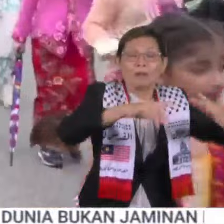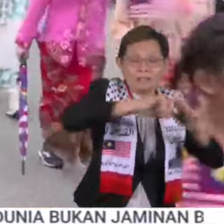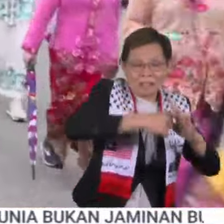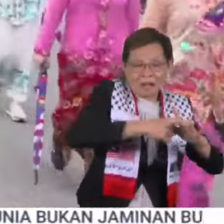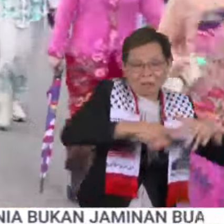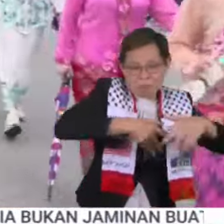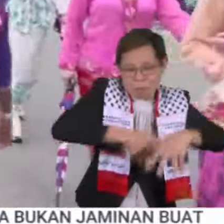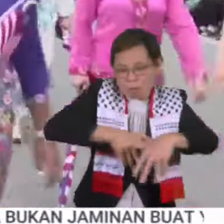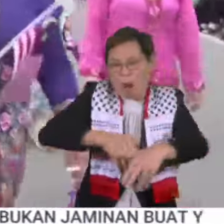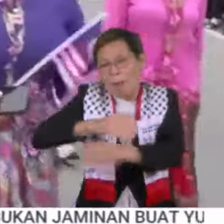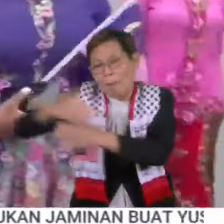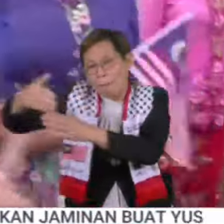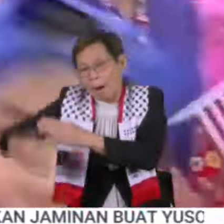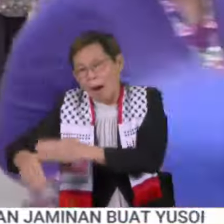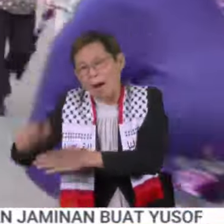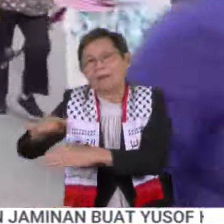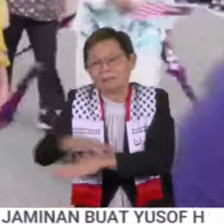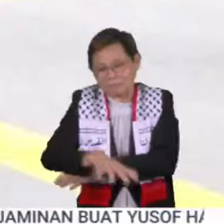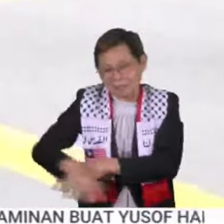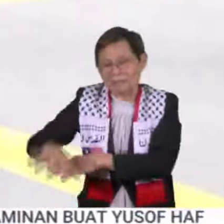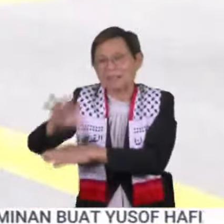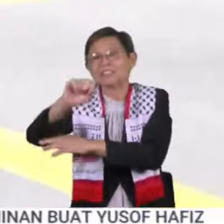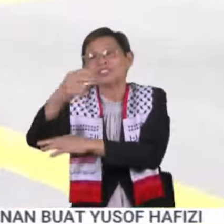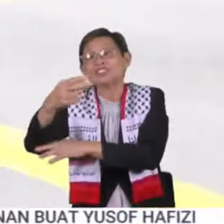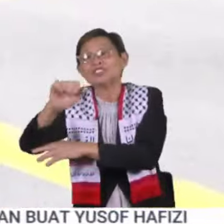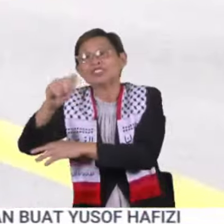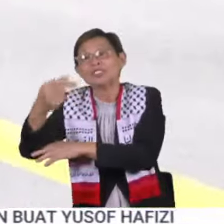Shah dan berakhir di Dataran Shah Bandar.